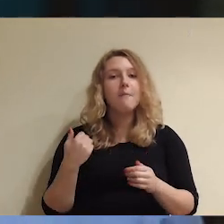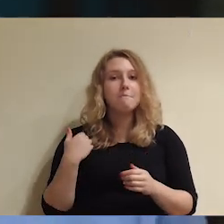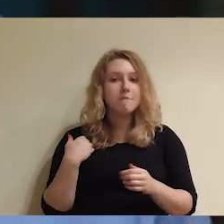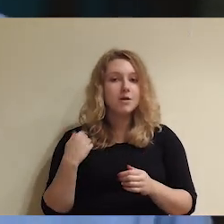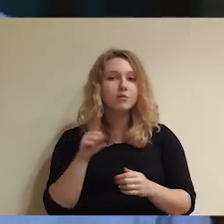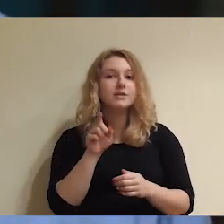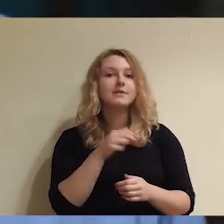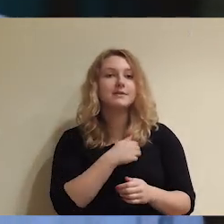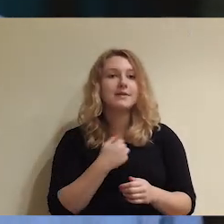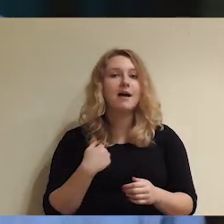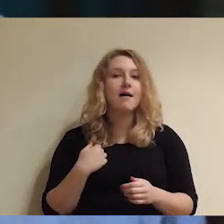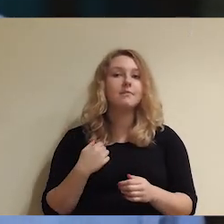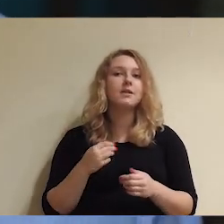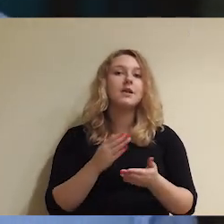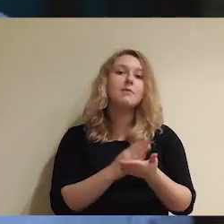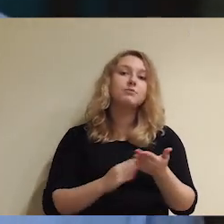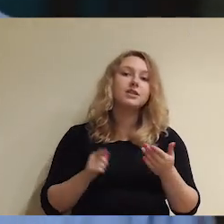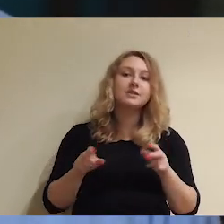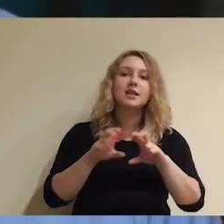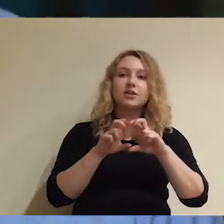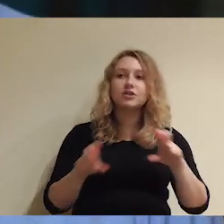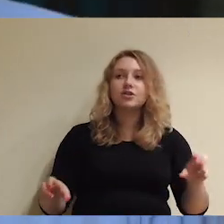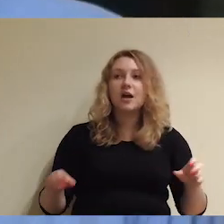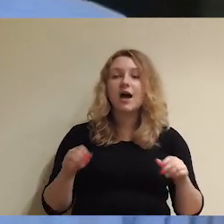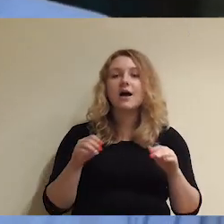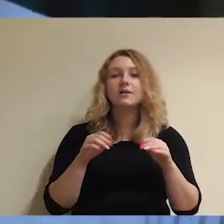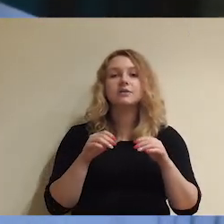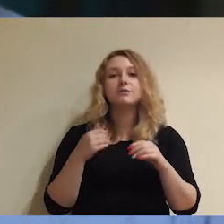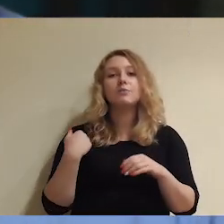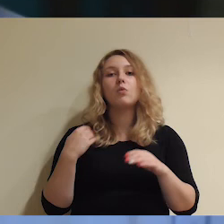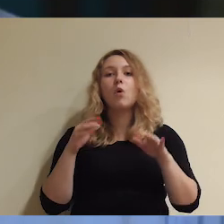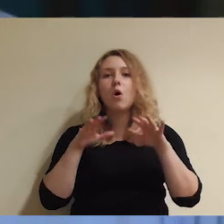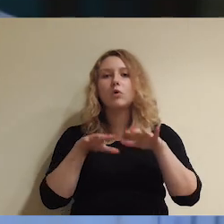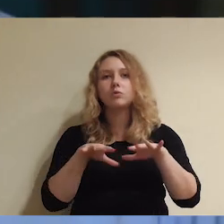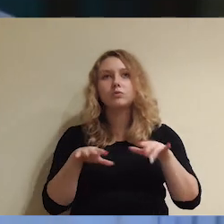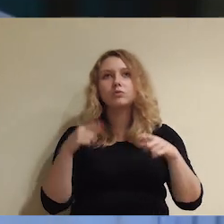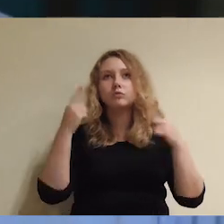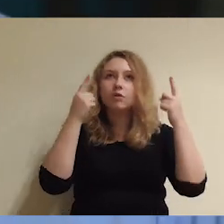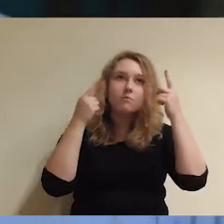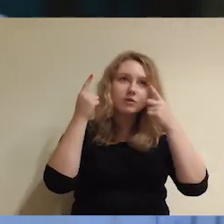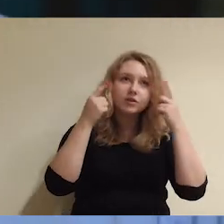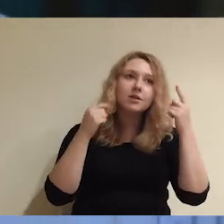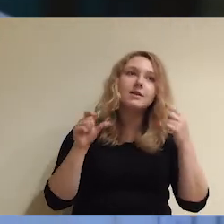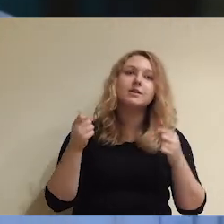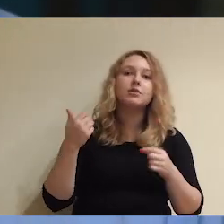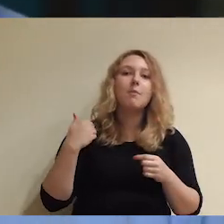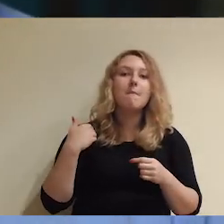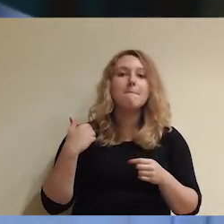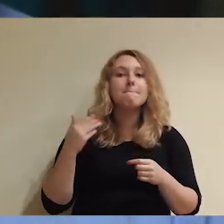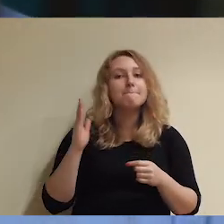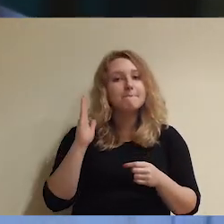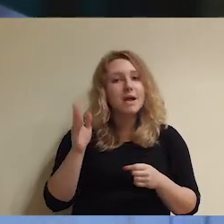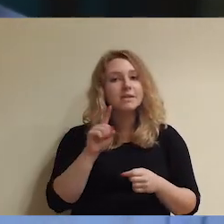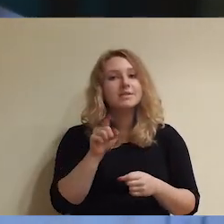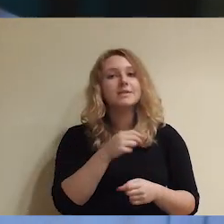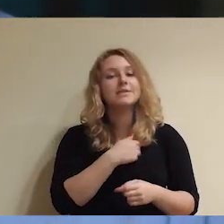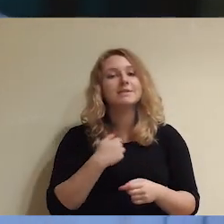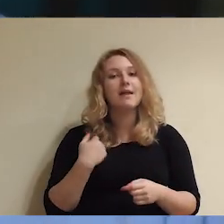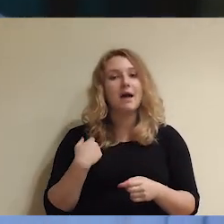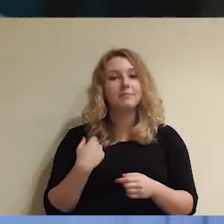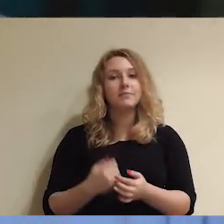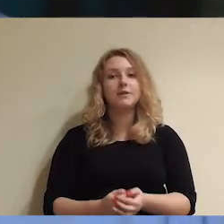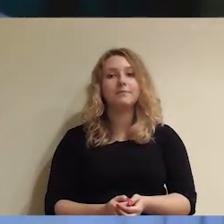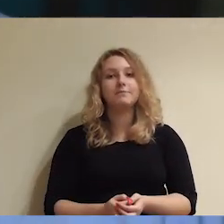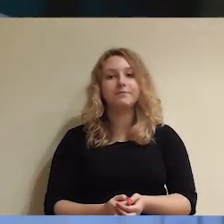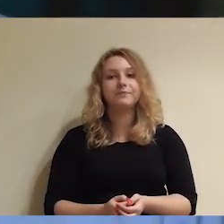zmieniało, dużo też było takiego zastanawiania się, co z naszą medytacją. Później się pojawił wieczorny paciorek, teraz tworzymy taką